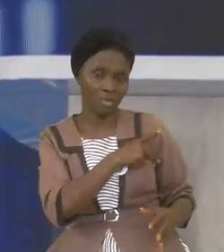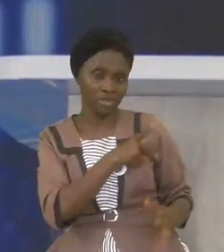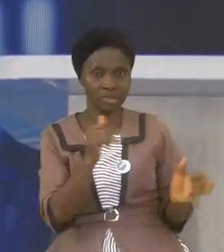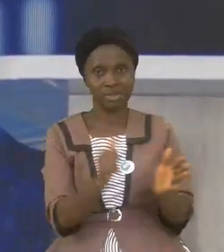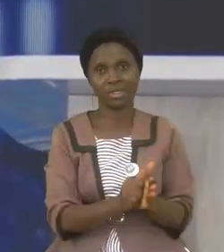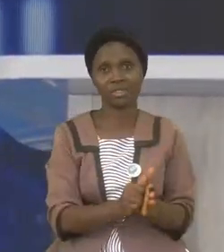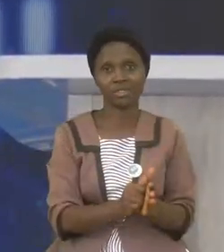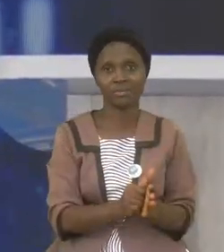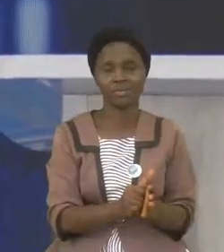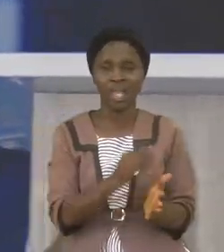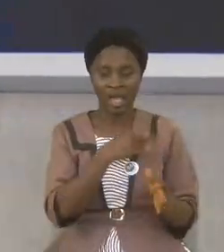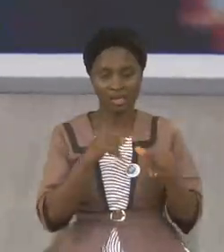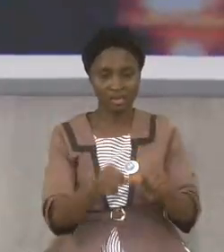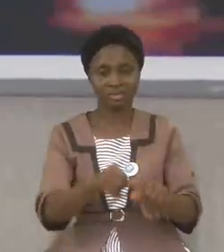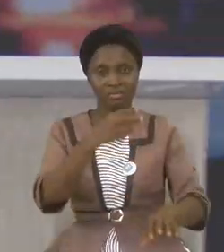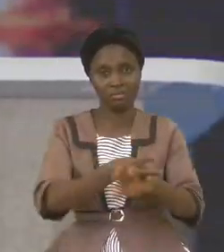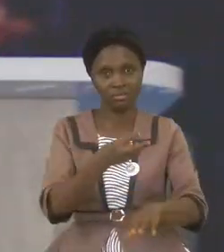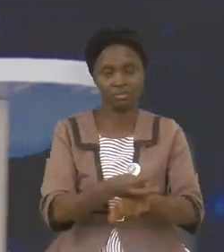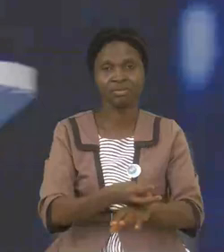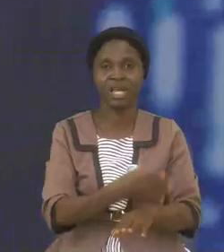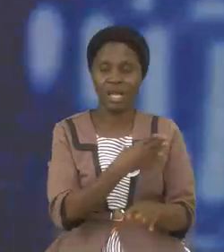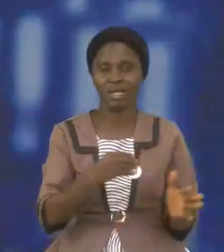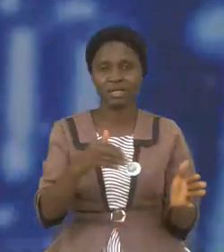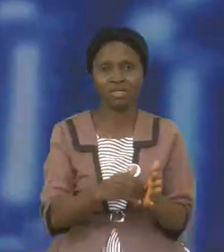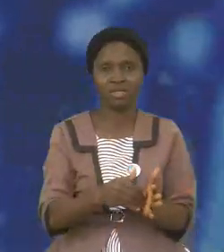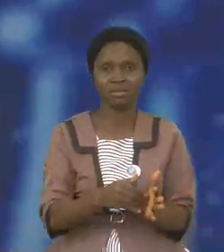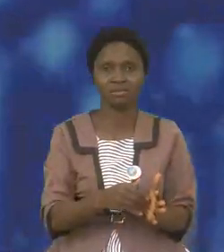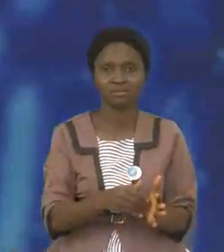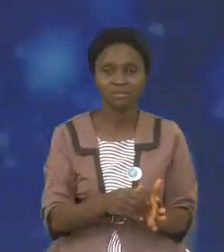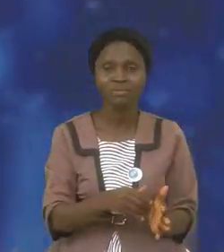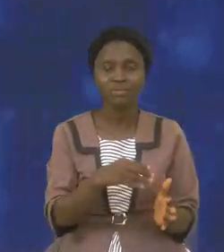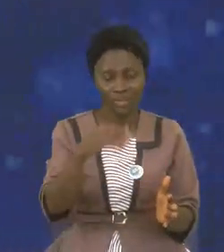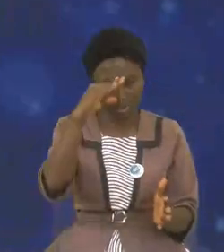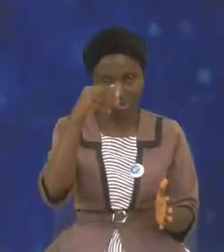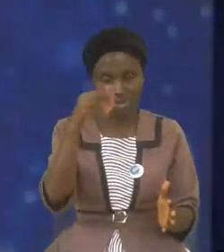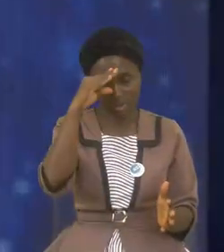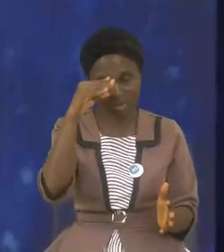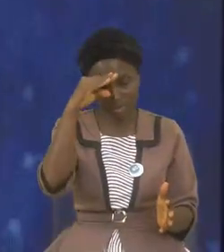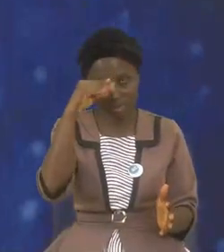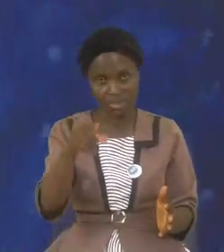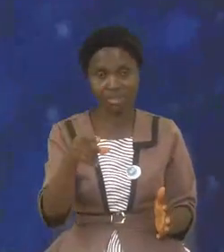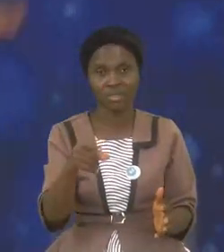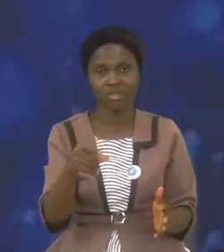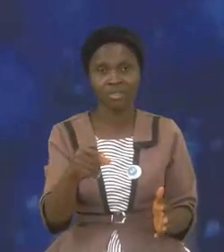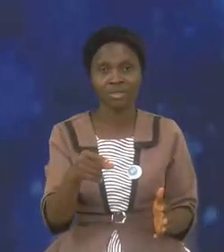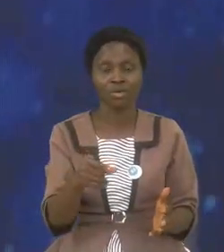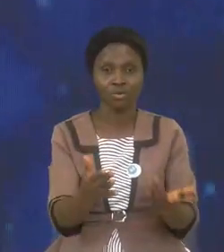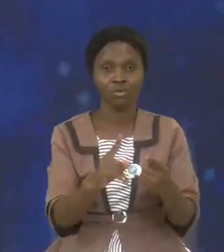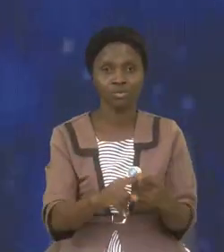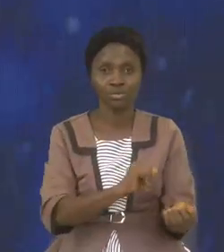a appréciés pour un moment. Mais son cœur était resté le même. En chapitre 2, ils étaient si frustrés qu'il allait